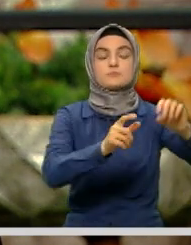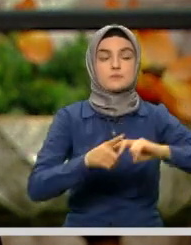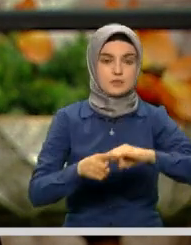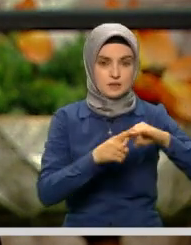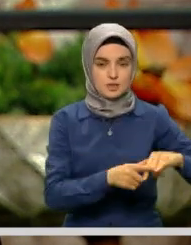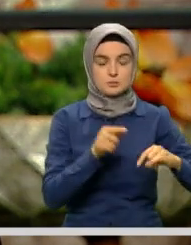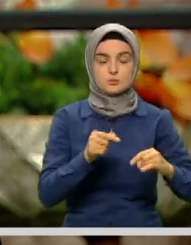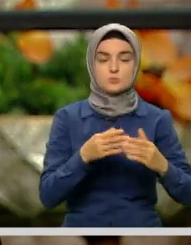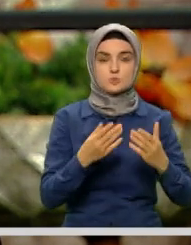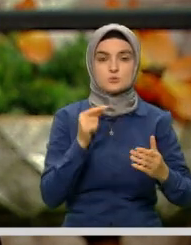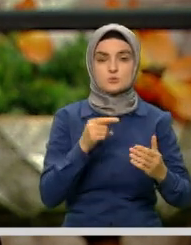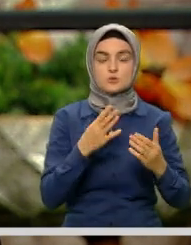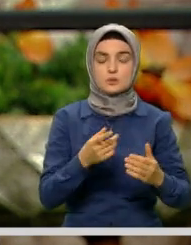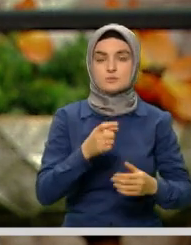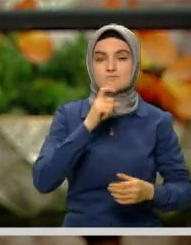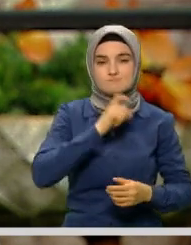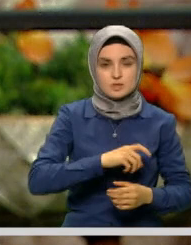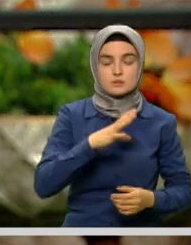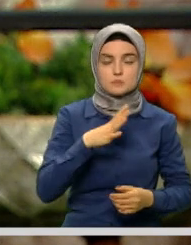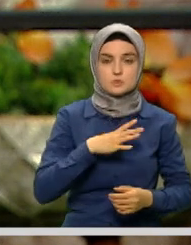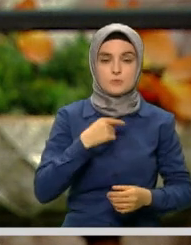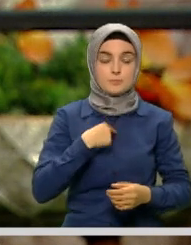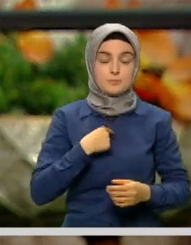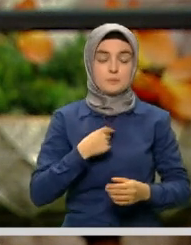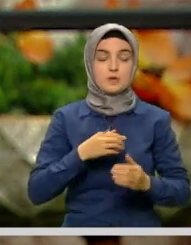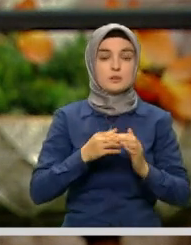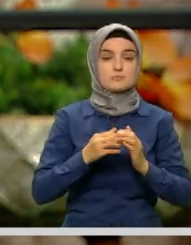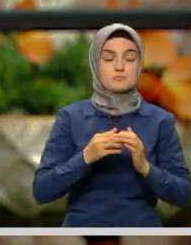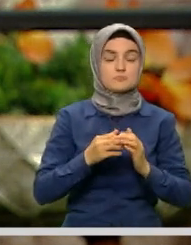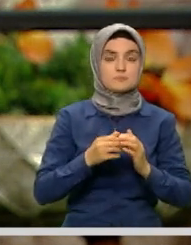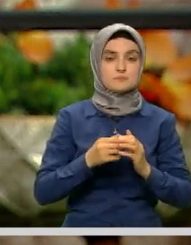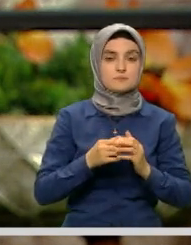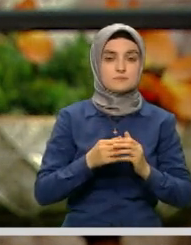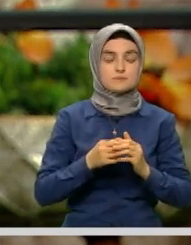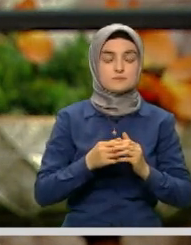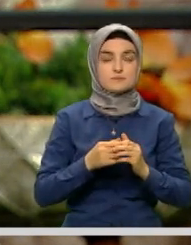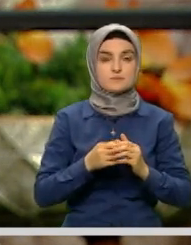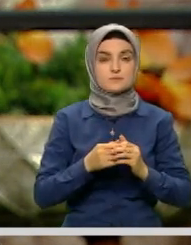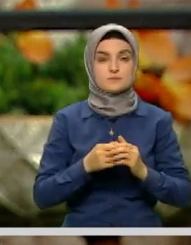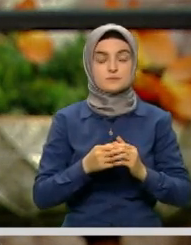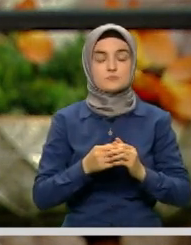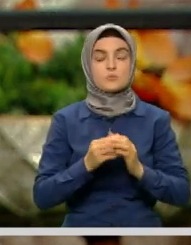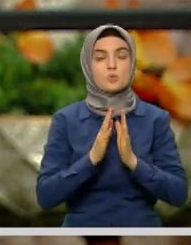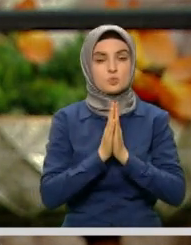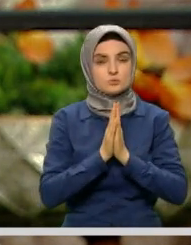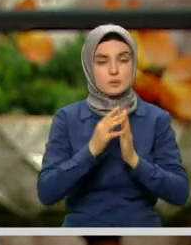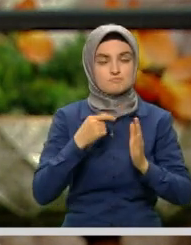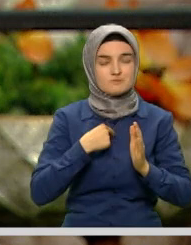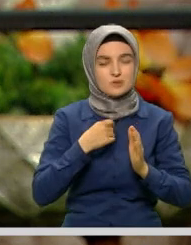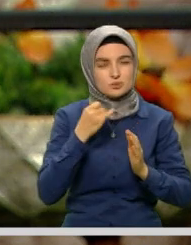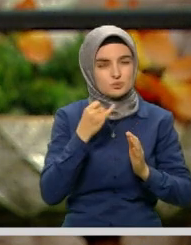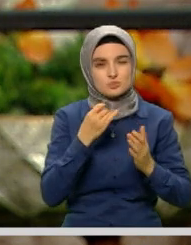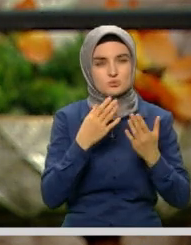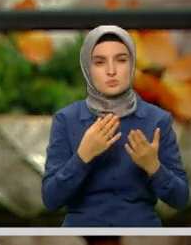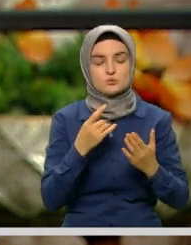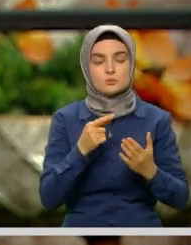burada şöyle bir yanılgı içerisindeyiz. Ben af dilersem bu beni küçültecek. İşte ben bir kişiye gitsem desem ki ya